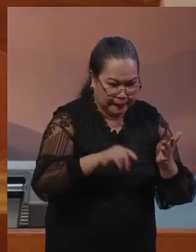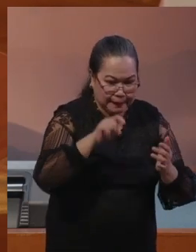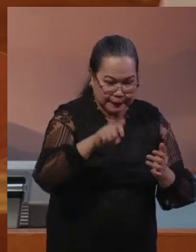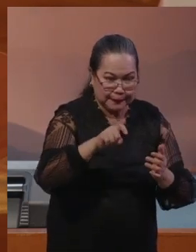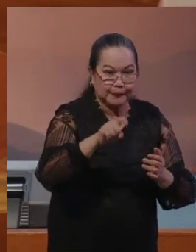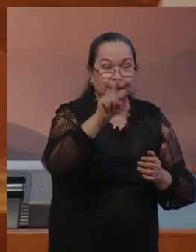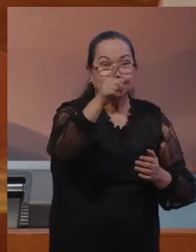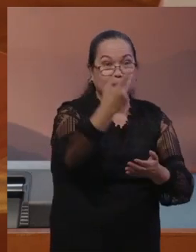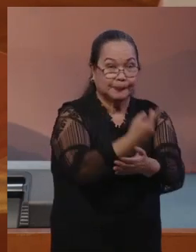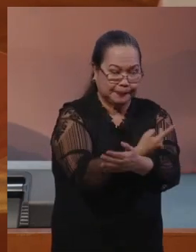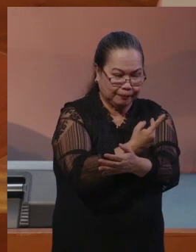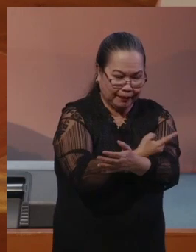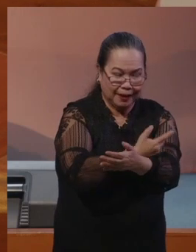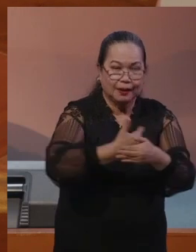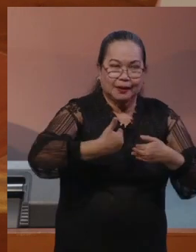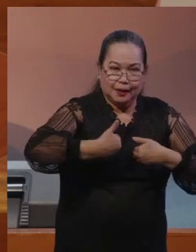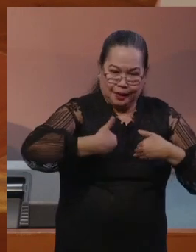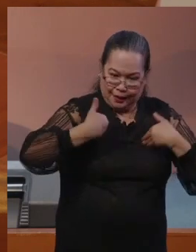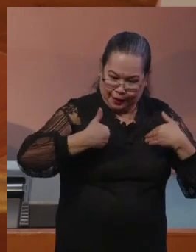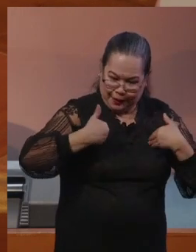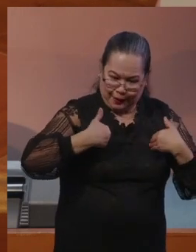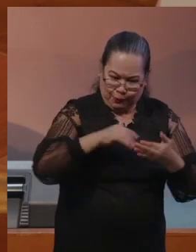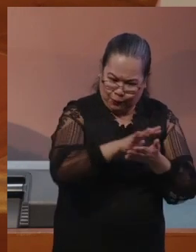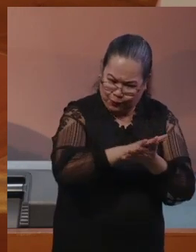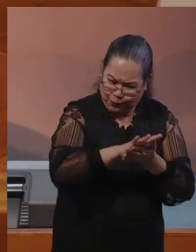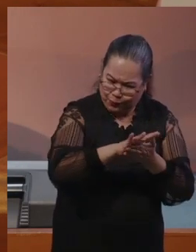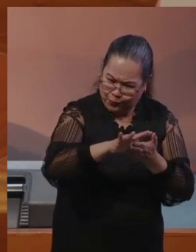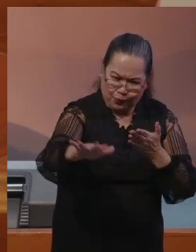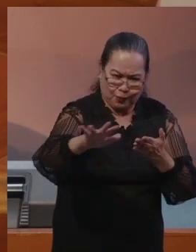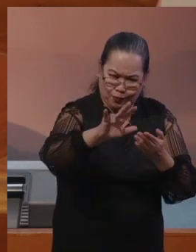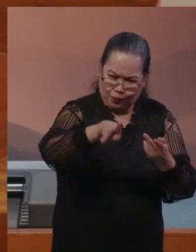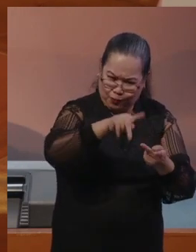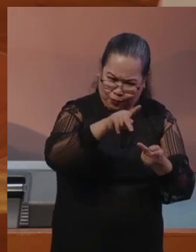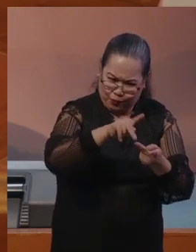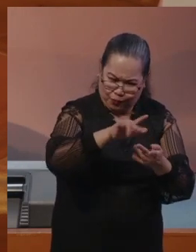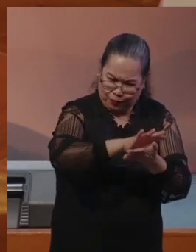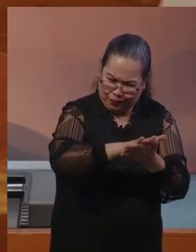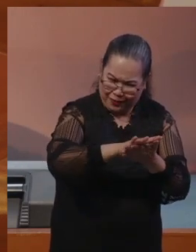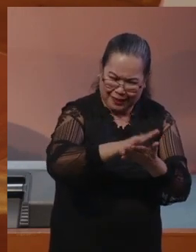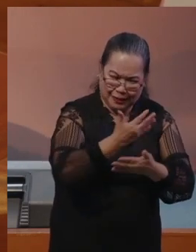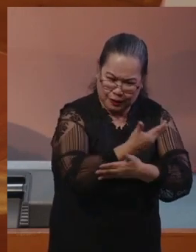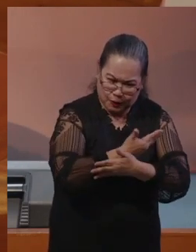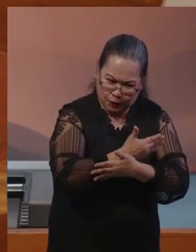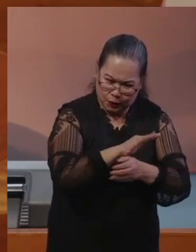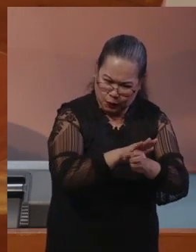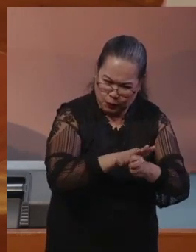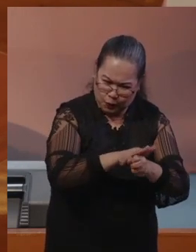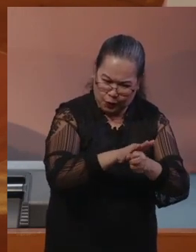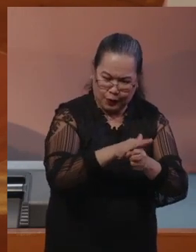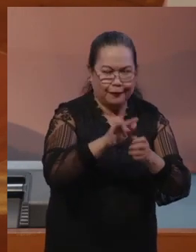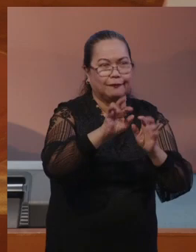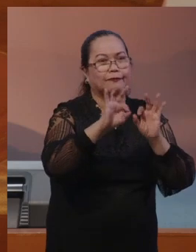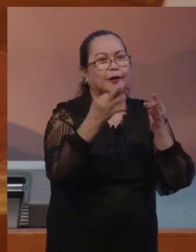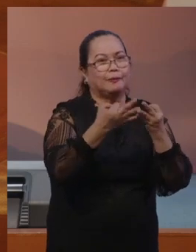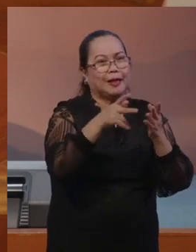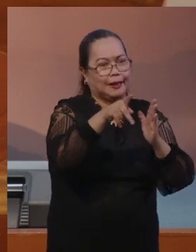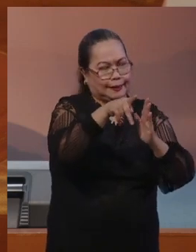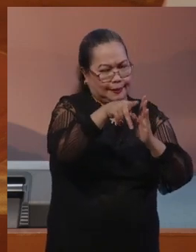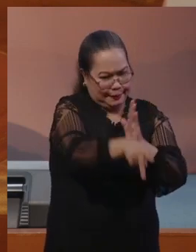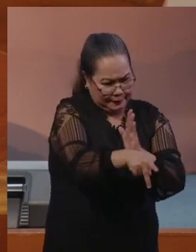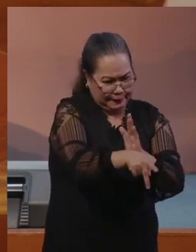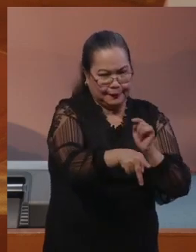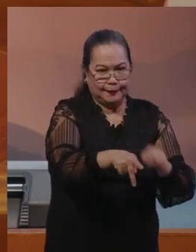isang lamb na bata pa, na inyong inalagaan, na parang naging pet ng pamilya nyo, you